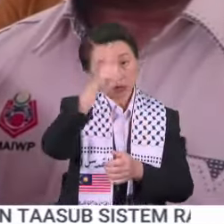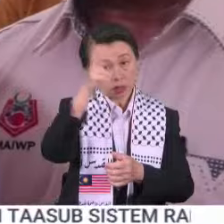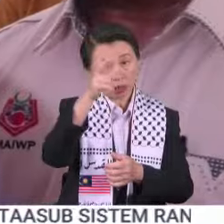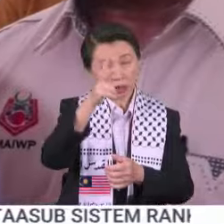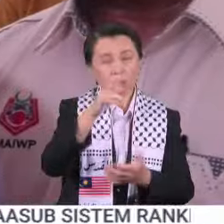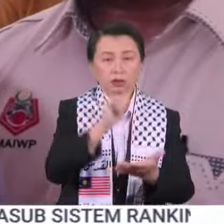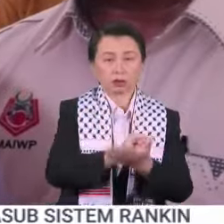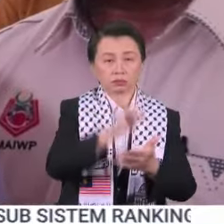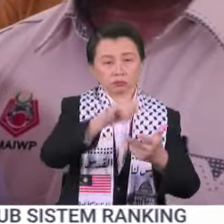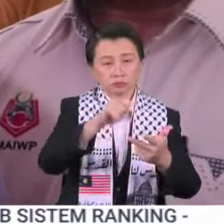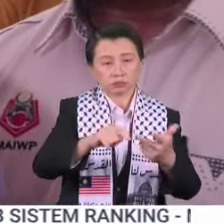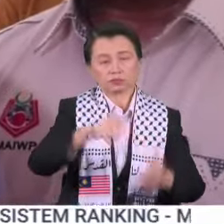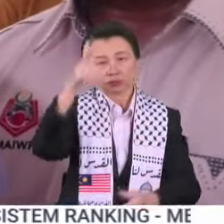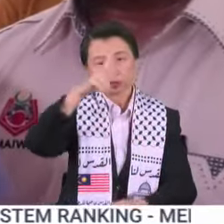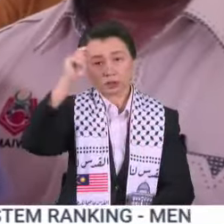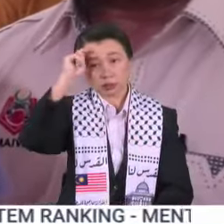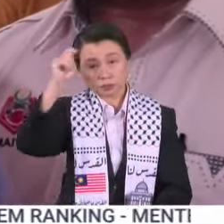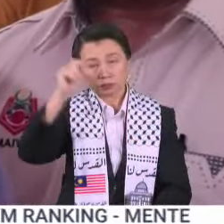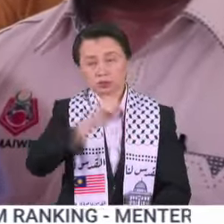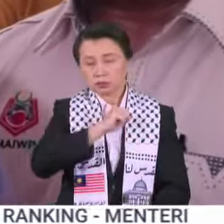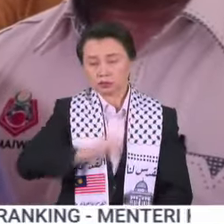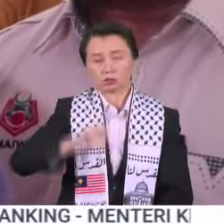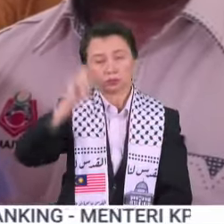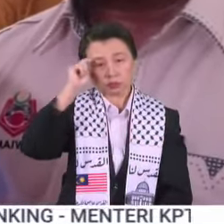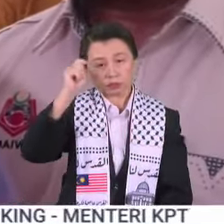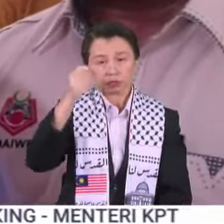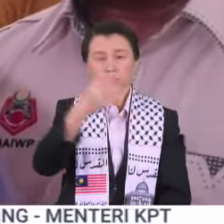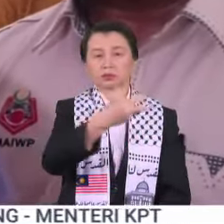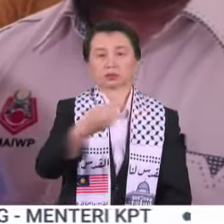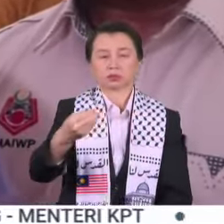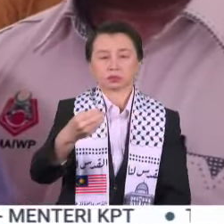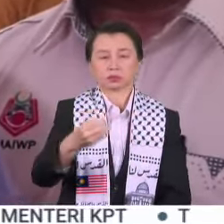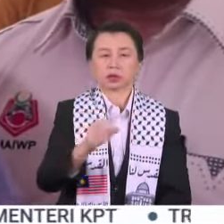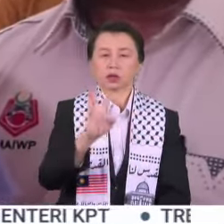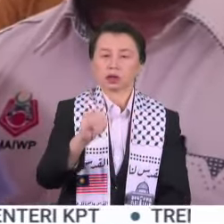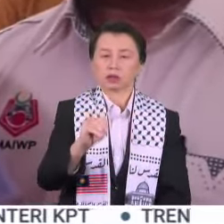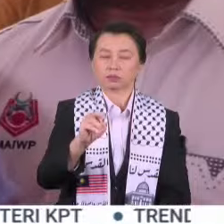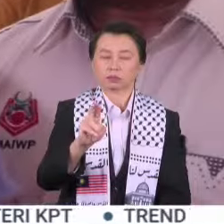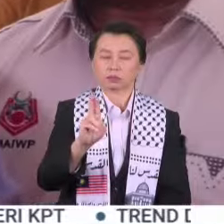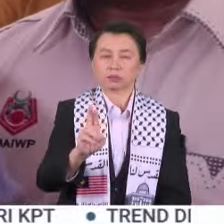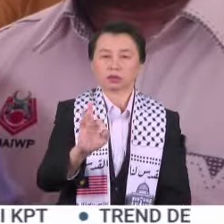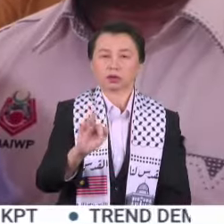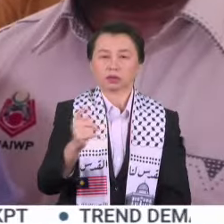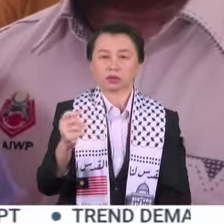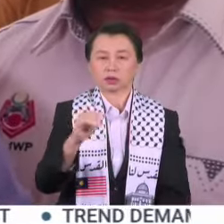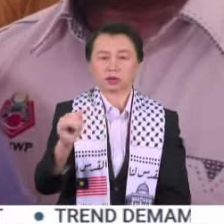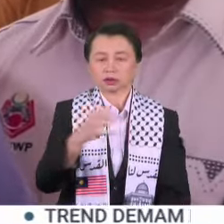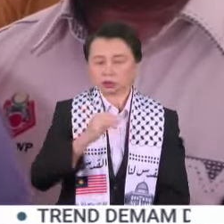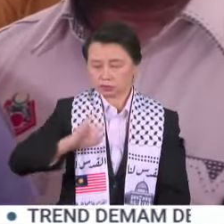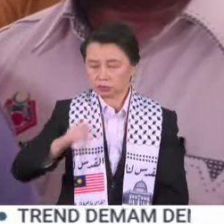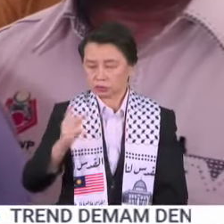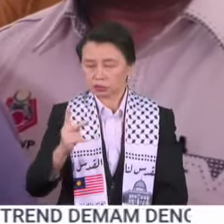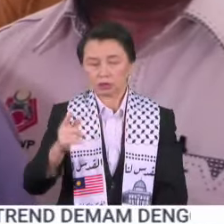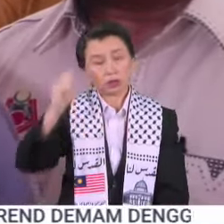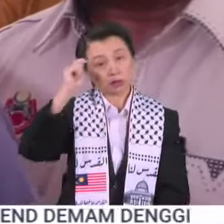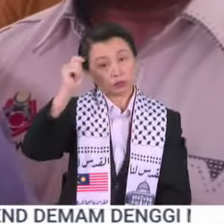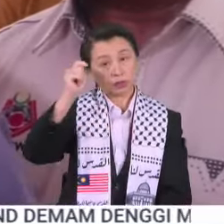perintah Kerajaan Negeri Terengganu, Sultan Negeri Terengganu dan juga Mufti dan Jabatan Kuasa Fatwa Negeri Terengganu yang